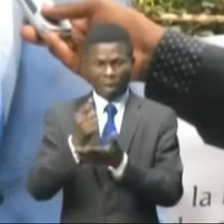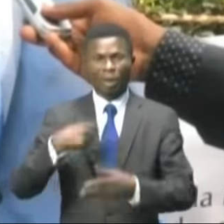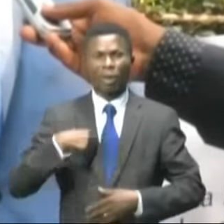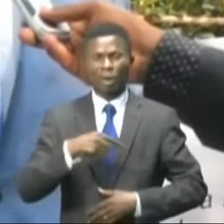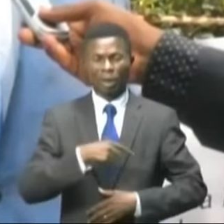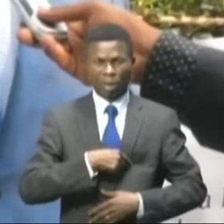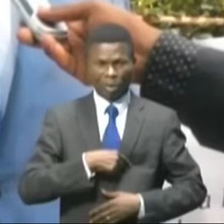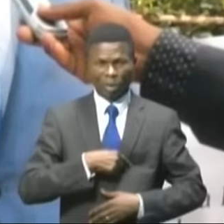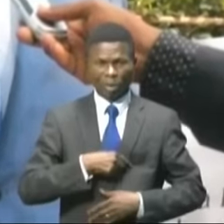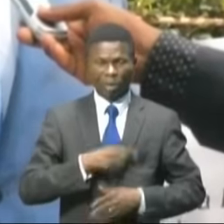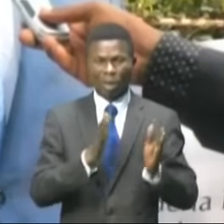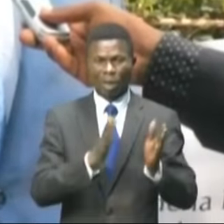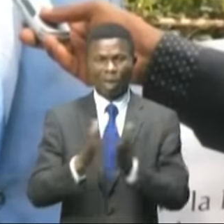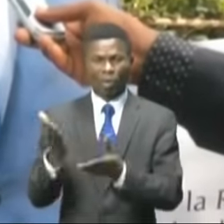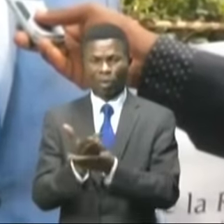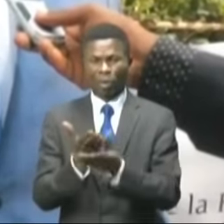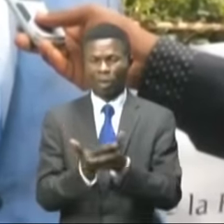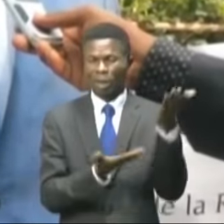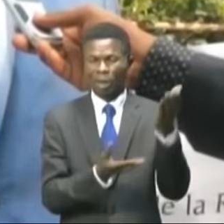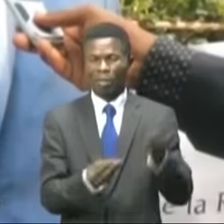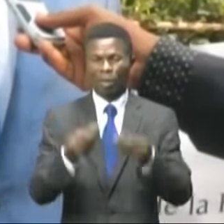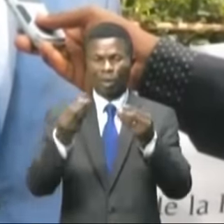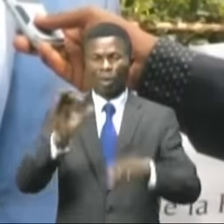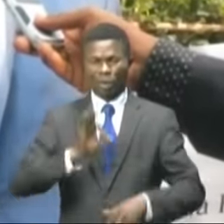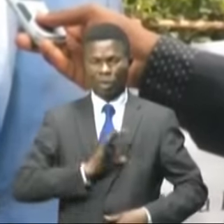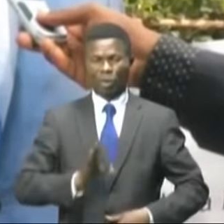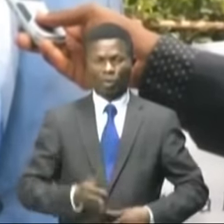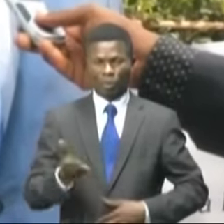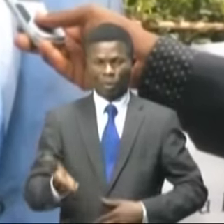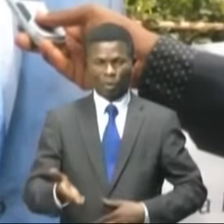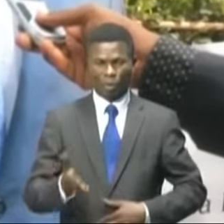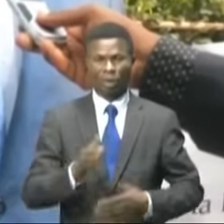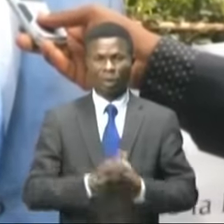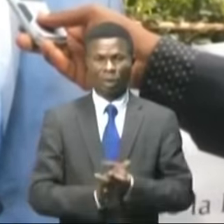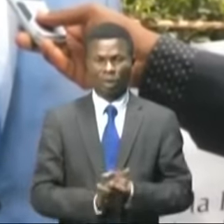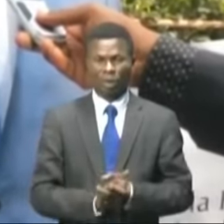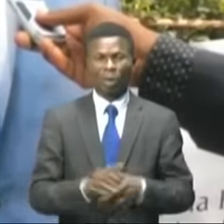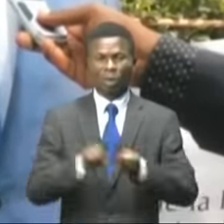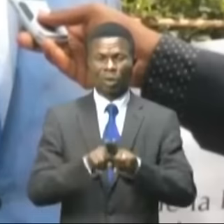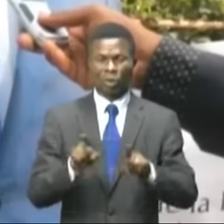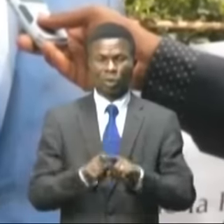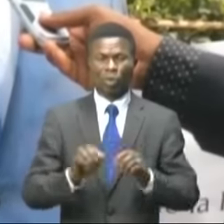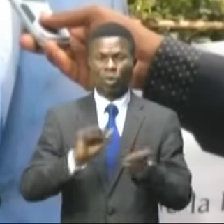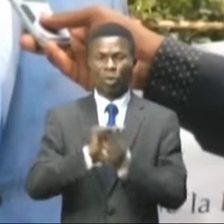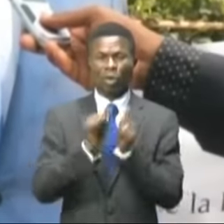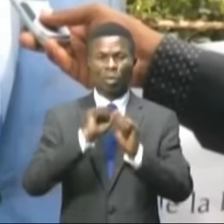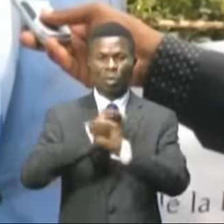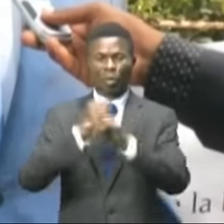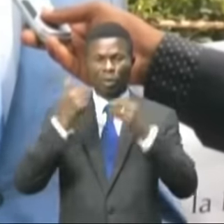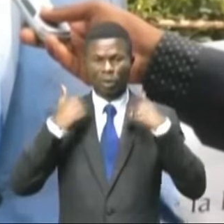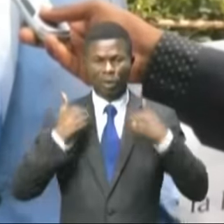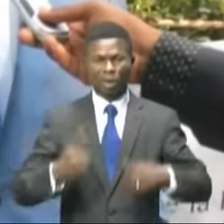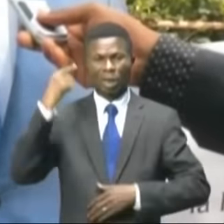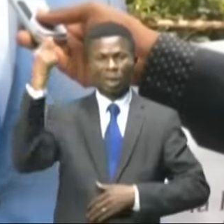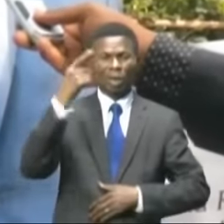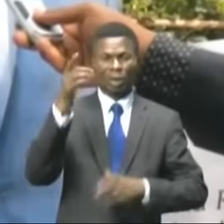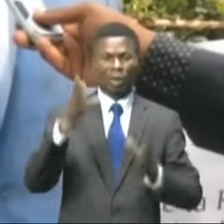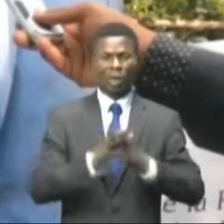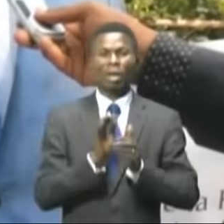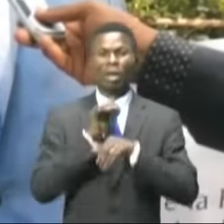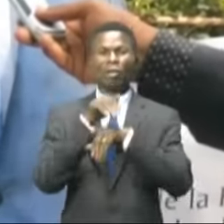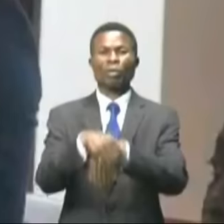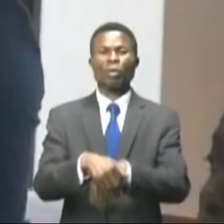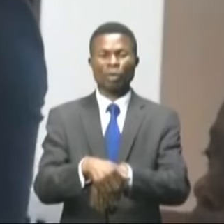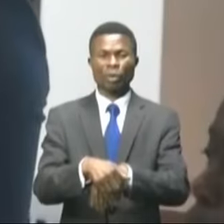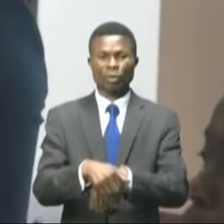avancer l'agenda du chef de l'État, son Excellence Félix-Antoine Tshisekedi Tshilombo, en termes de couverture santé universelle, avec la participation